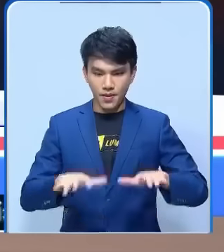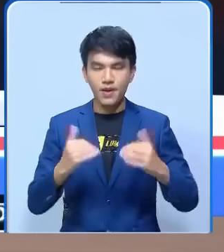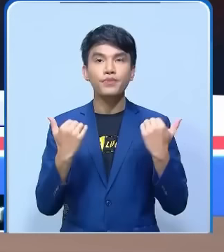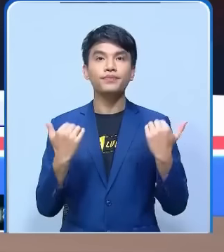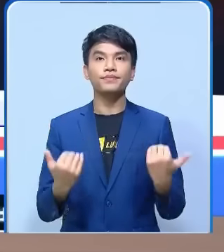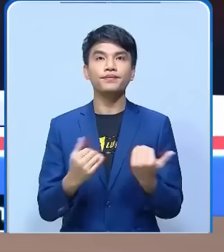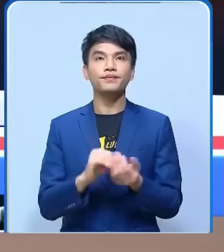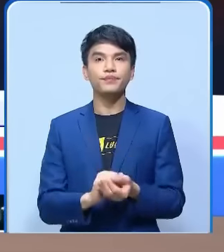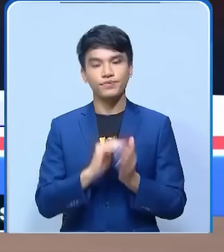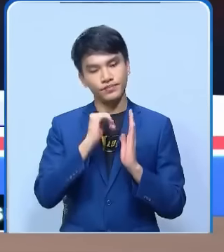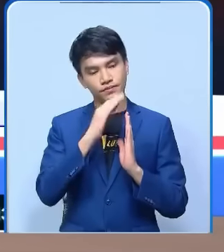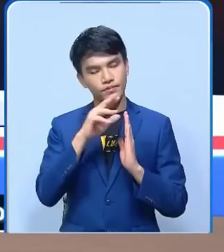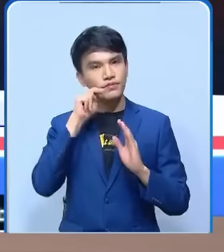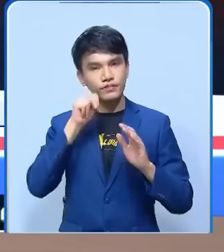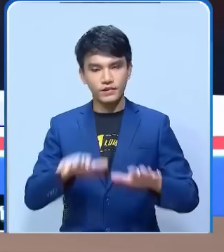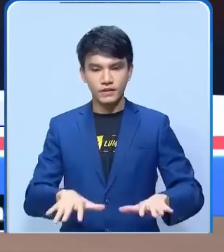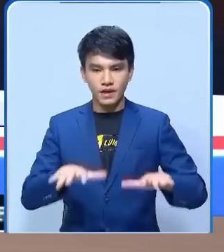ตอนนี้หลายพื้นที่ทางภาคเหนือที่น้ำท่วมระดับน้ำเริ่มที่จะลดลงแล้วนะคะขณะเดียวกันนายกรัฐมนตรีก็ลงพื้นที่ไปแจกของให้กับพี่น้องประชาชนในพื้นที่